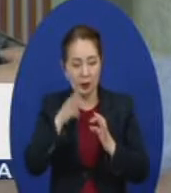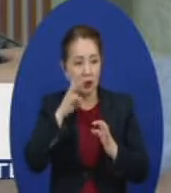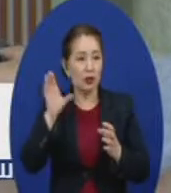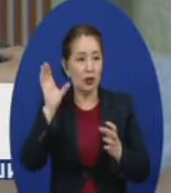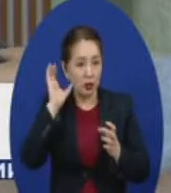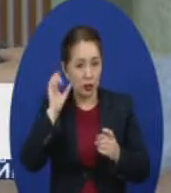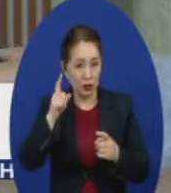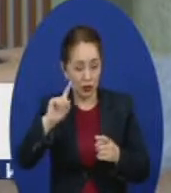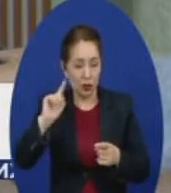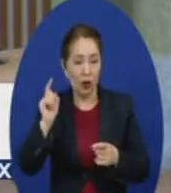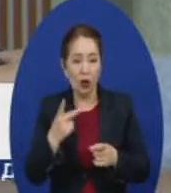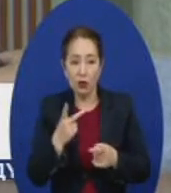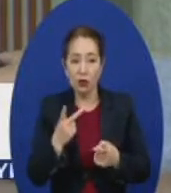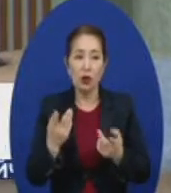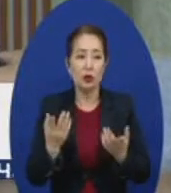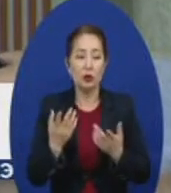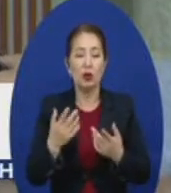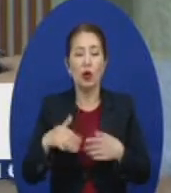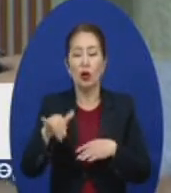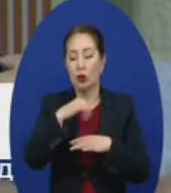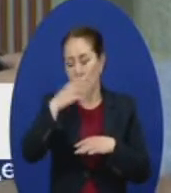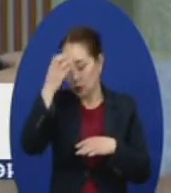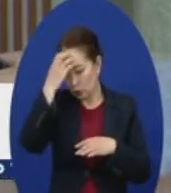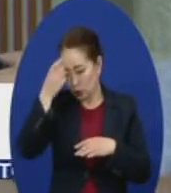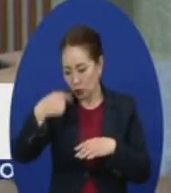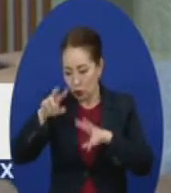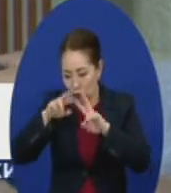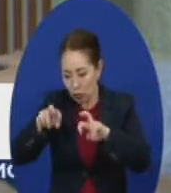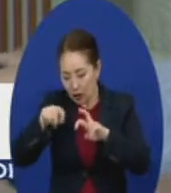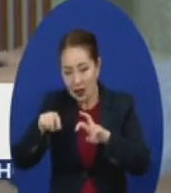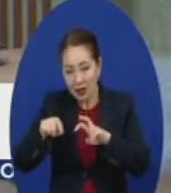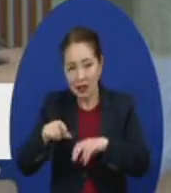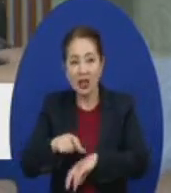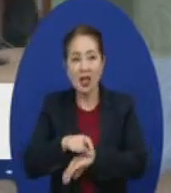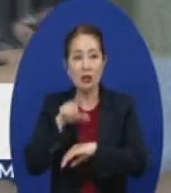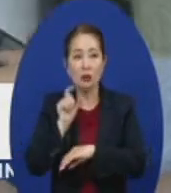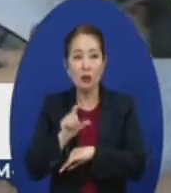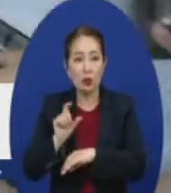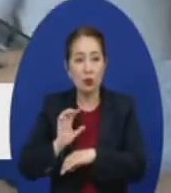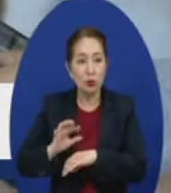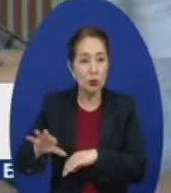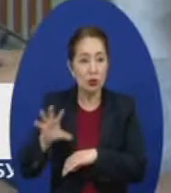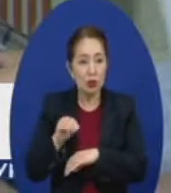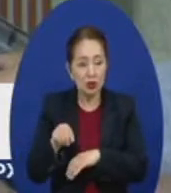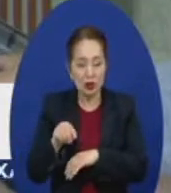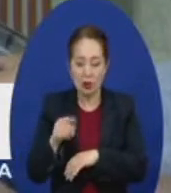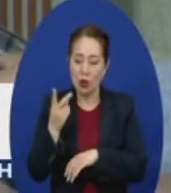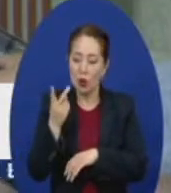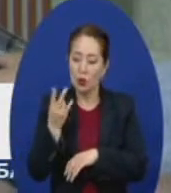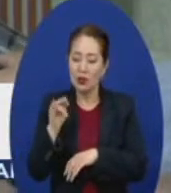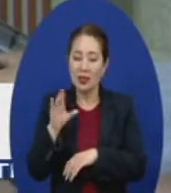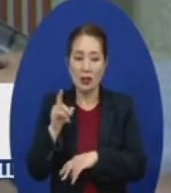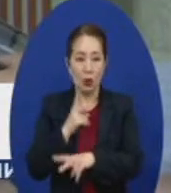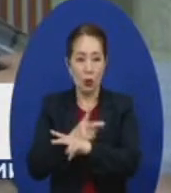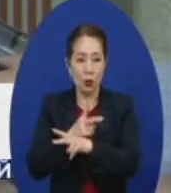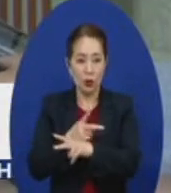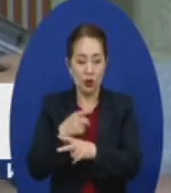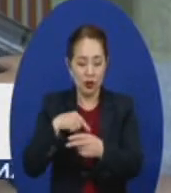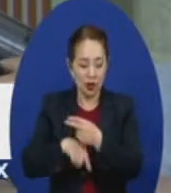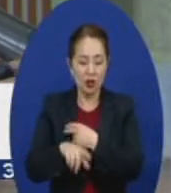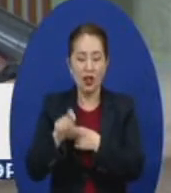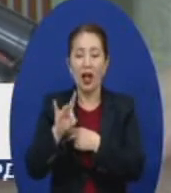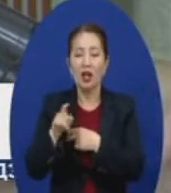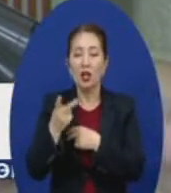нэгдүгээрт мэдээлэл сонслоо. Хоёрдугаарт ерөөсөө энэ улс төр судлалын эрдэмтдийн үндсэн хуулийн одоо